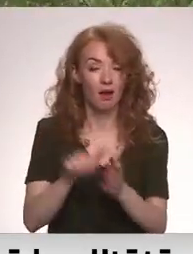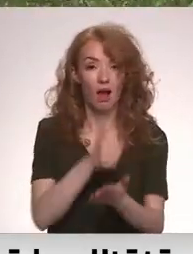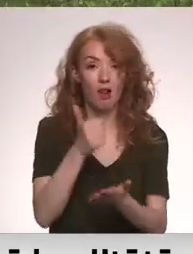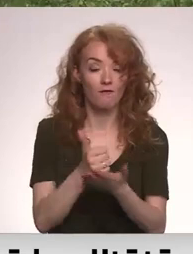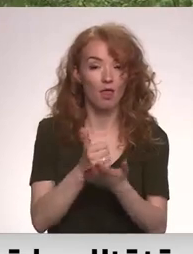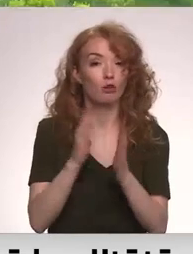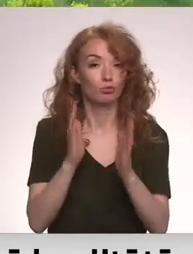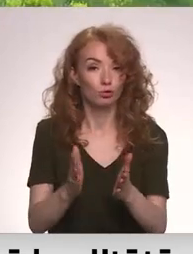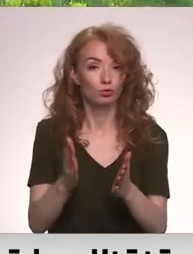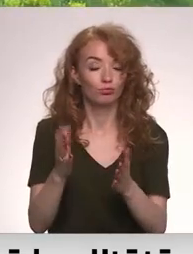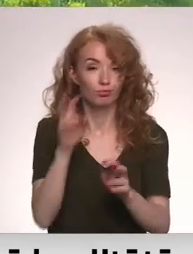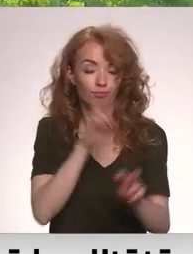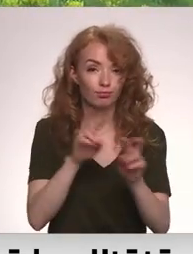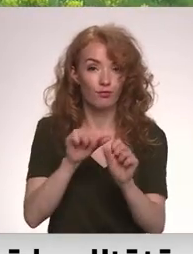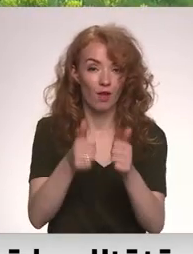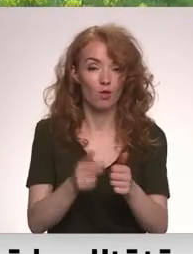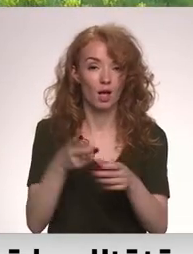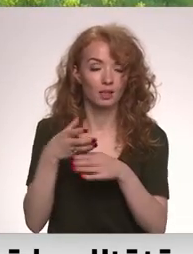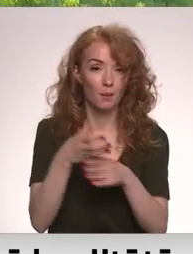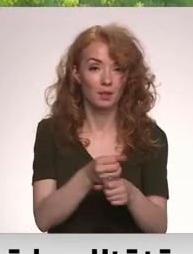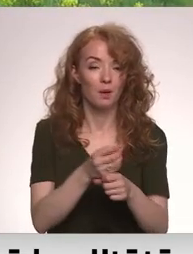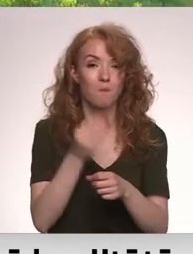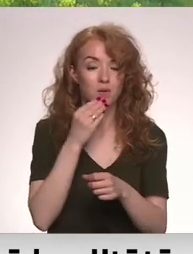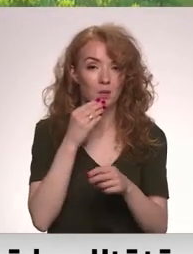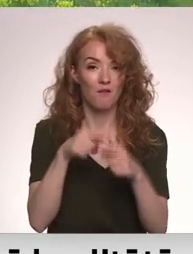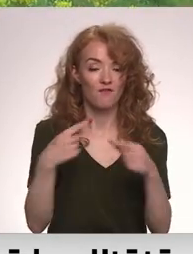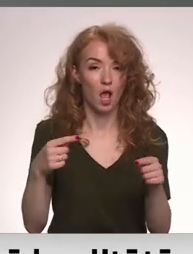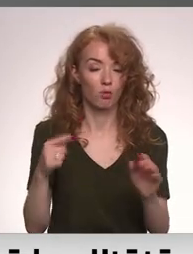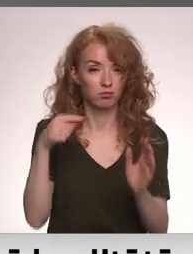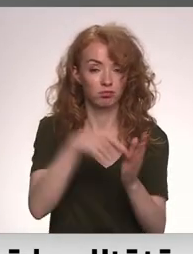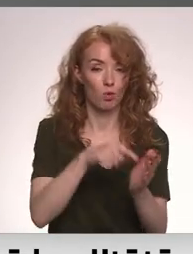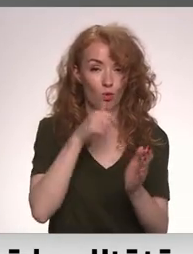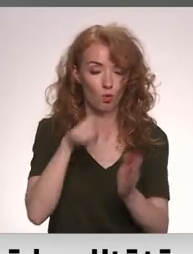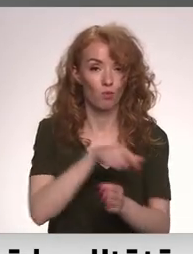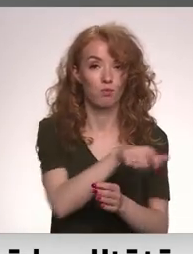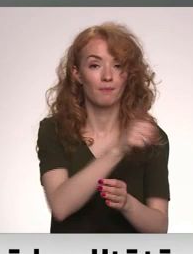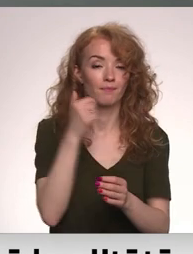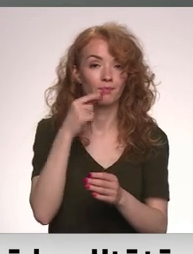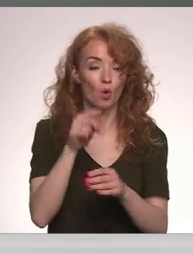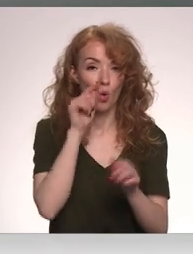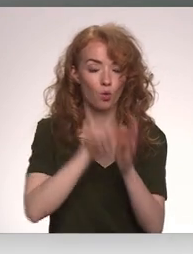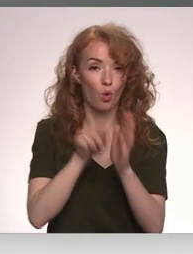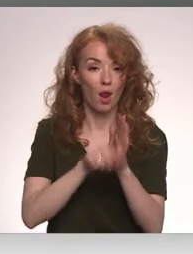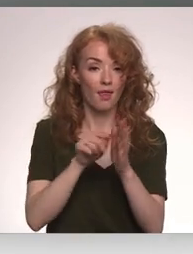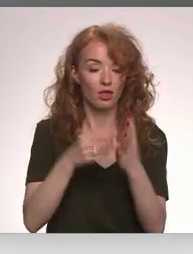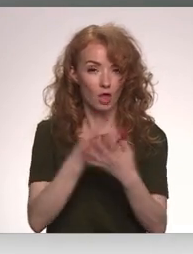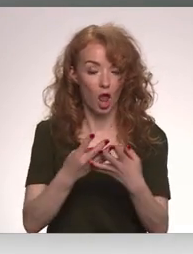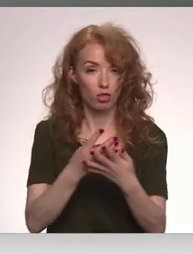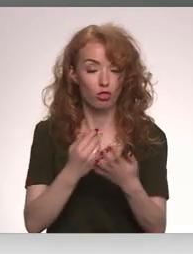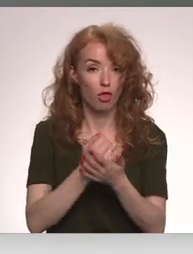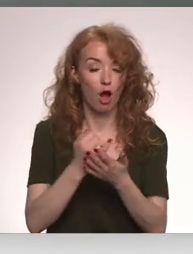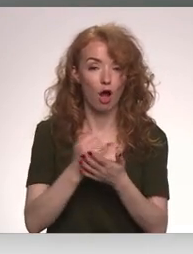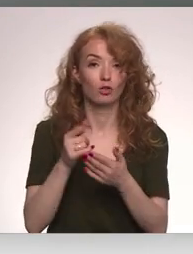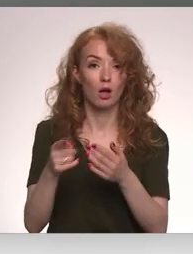galvenais būtu atrast iespējas samazināt barības vielu iekļūšanu upē. Kontrolētā drenāža, tātad, kas